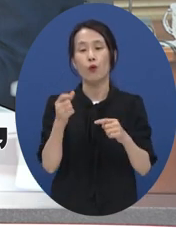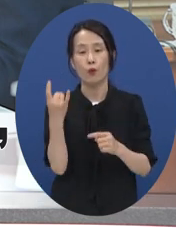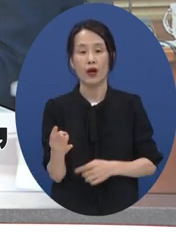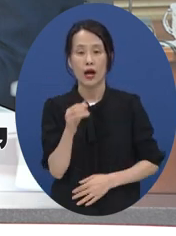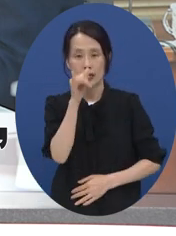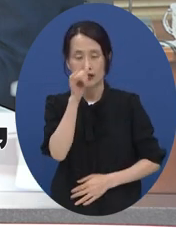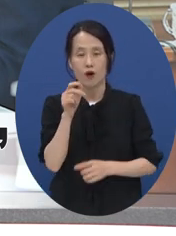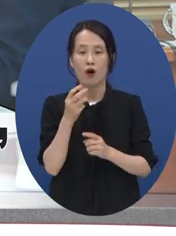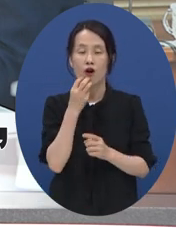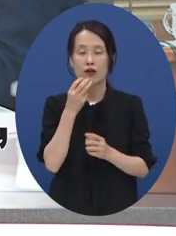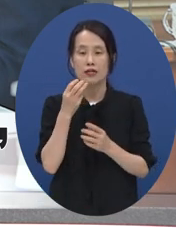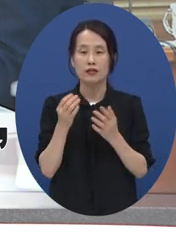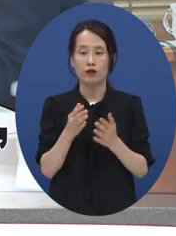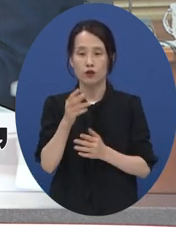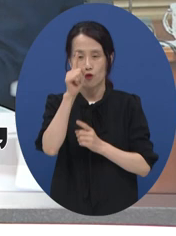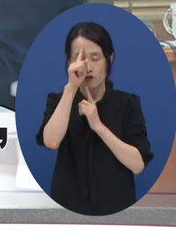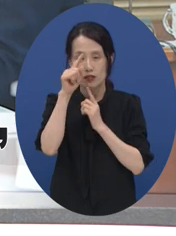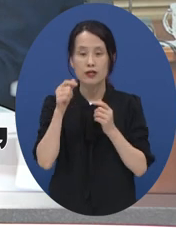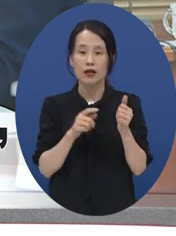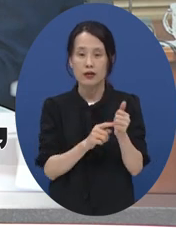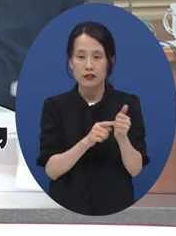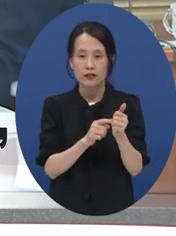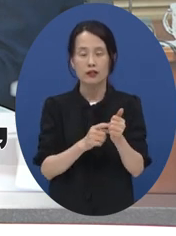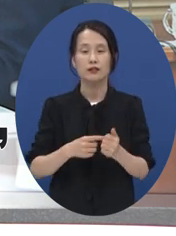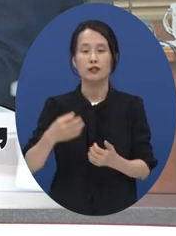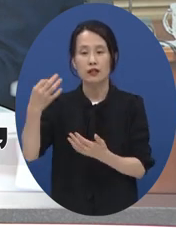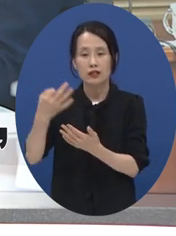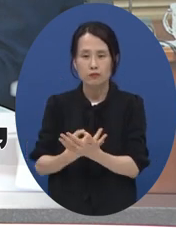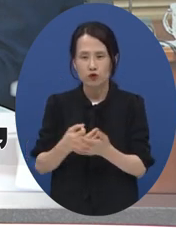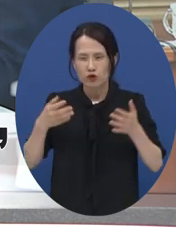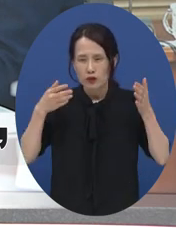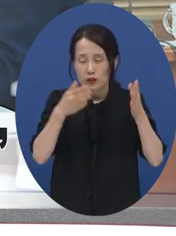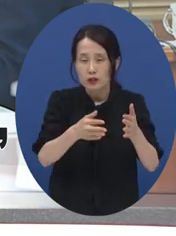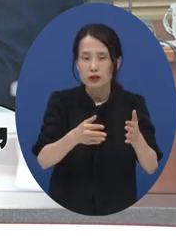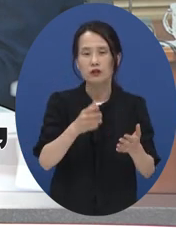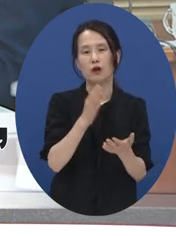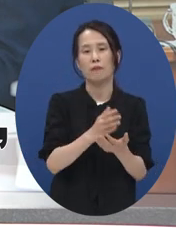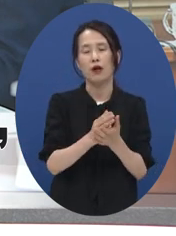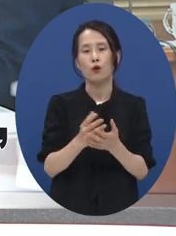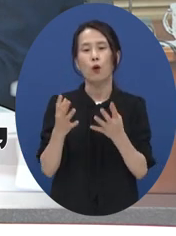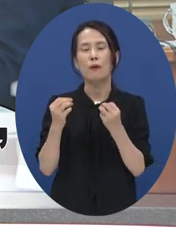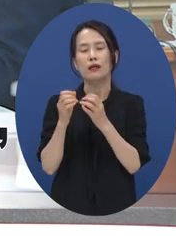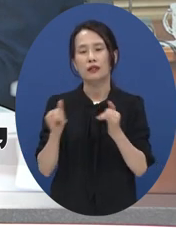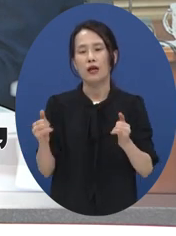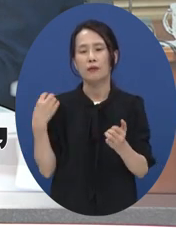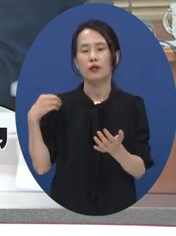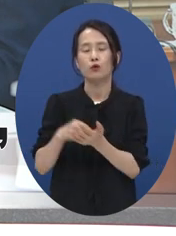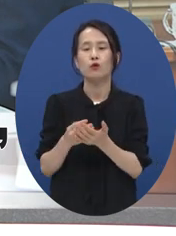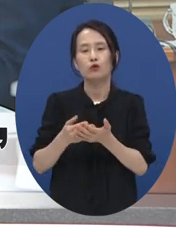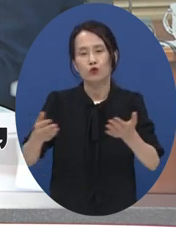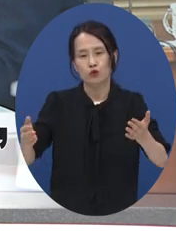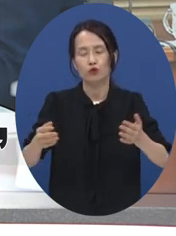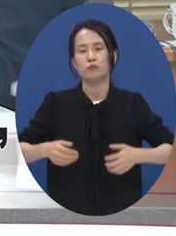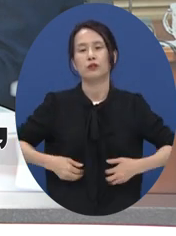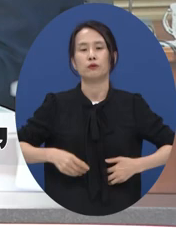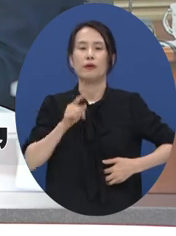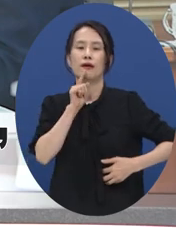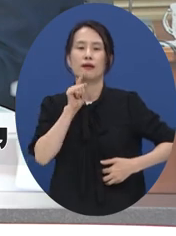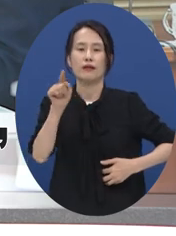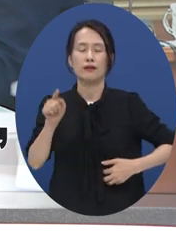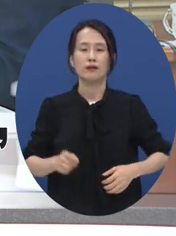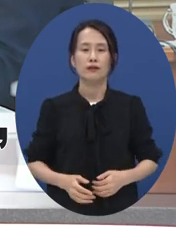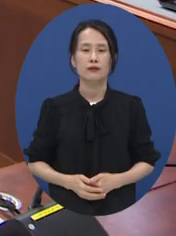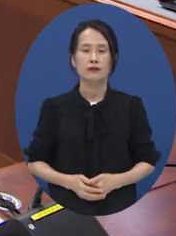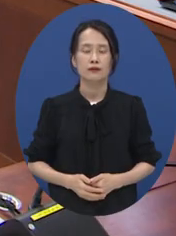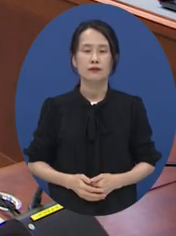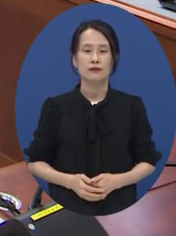토론회에서 이재명 경기도지사는 소수에 집중된 불로소득을 공공이 환수해 다수의 국민들에게 돌려줘야 한다고 강조했습니다.